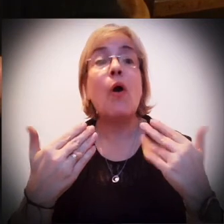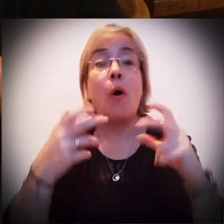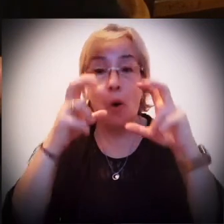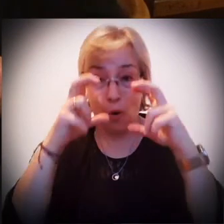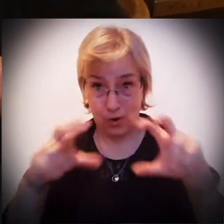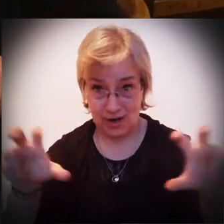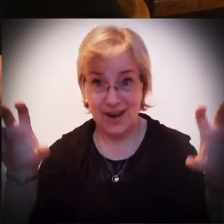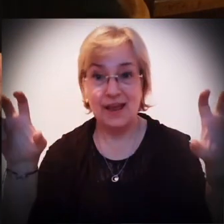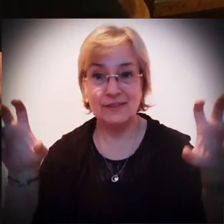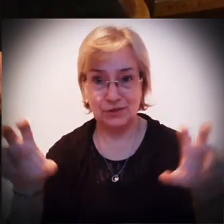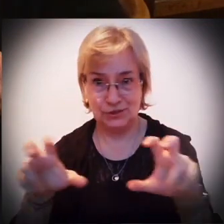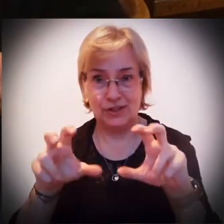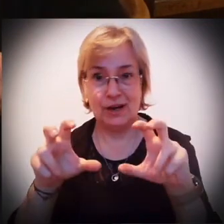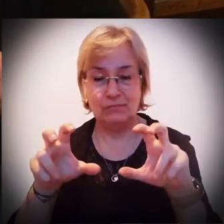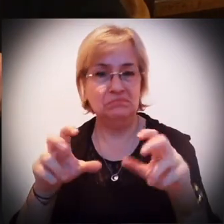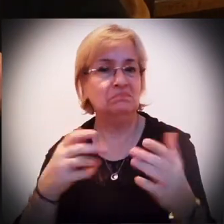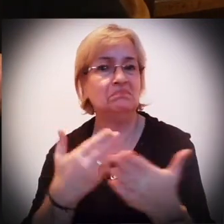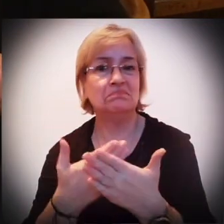za to,